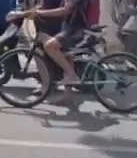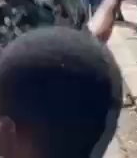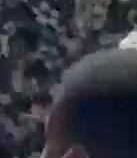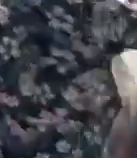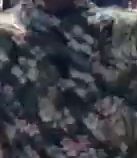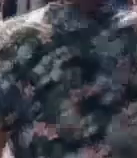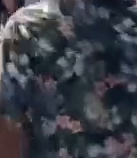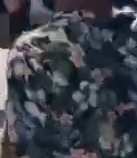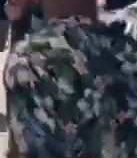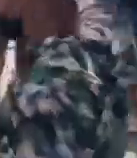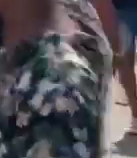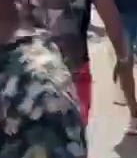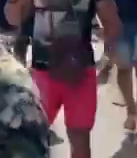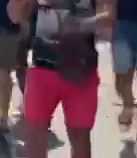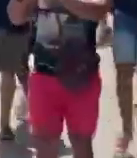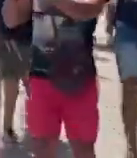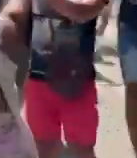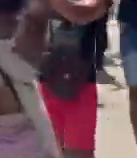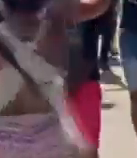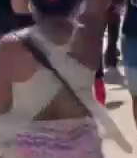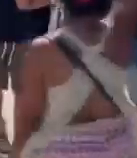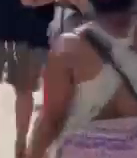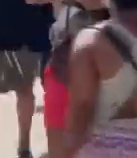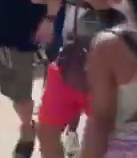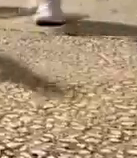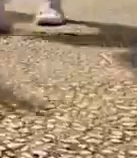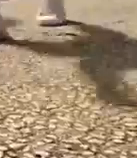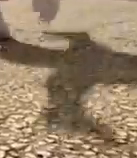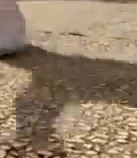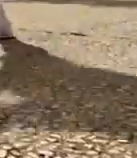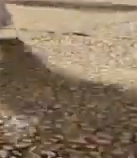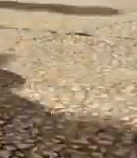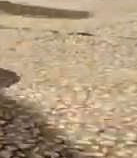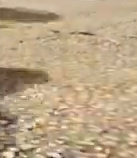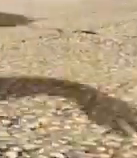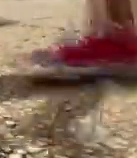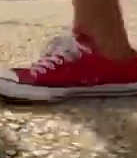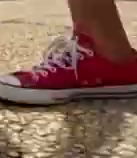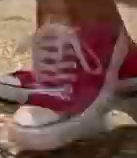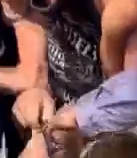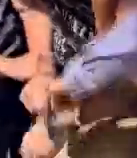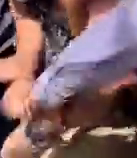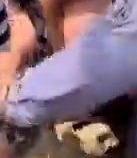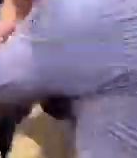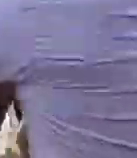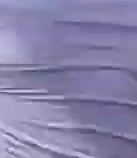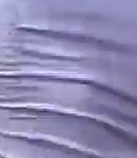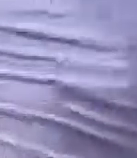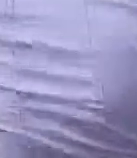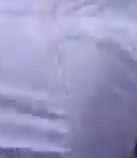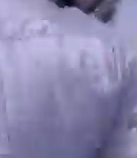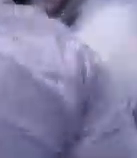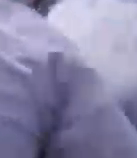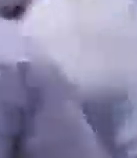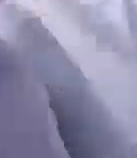народные выступления назвали самыми масштабными со времен революции Фиделя Кастро в 1959 году. Впрочем, их быстро